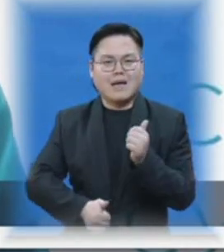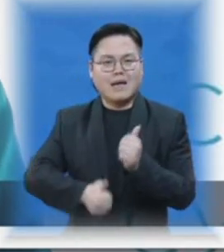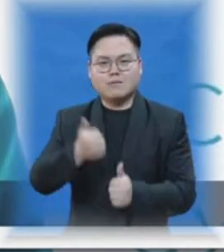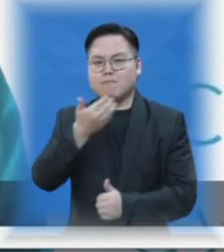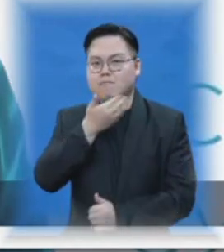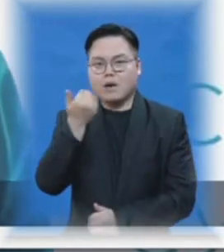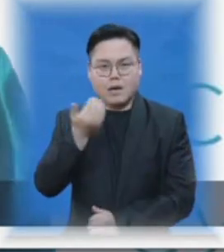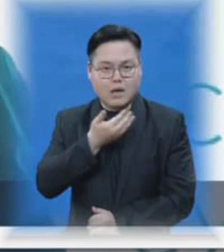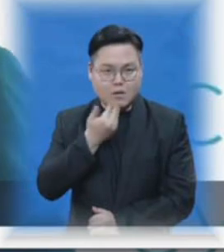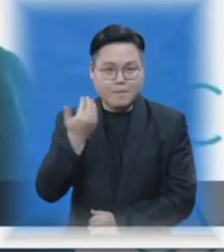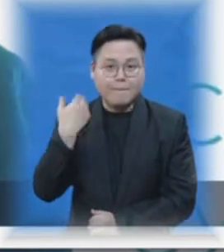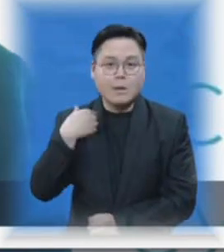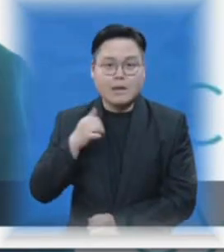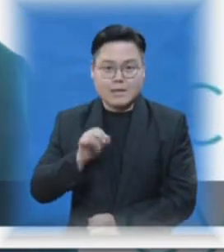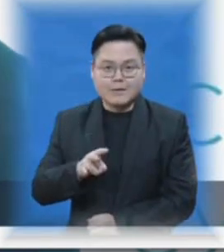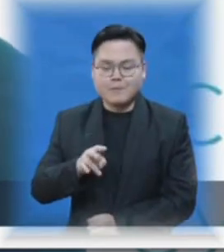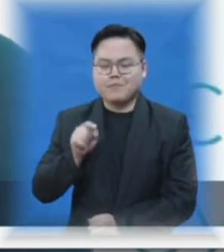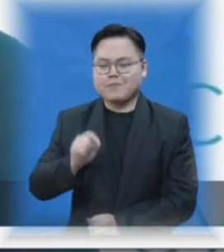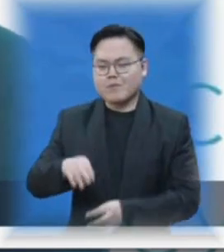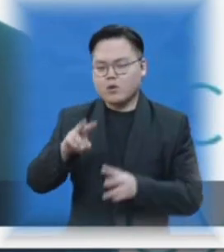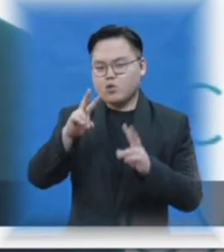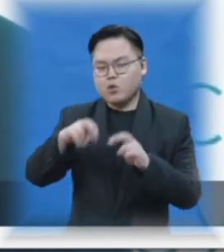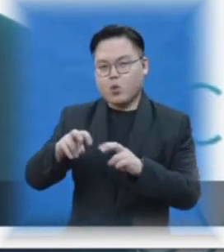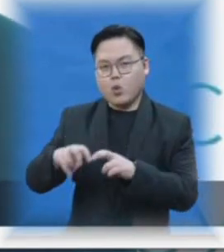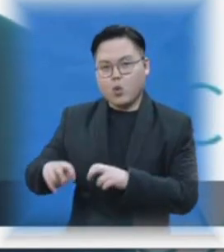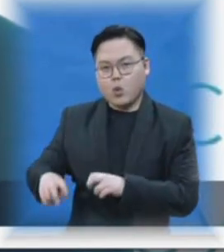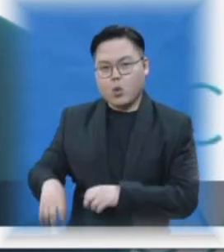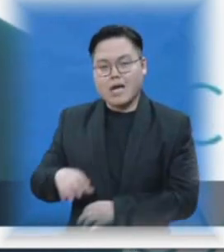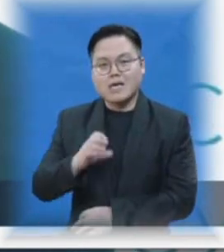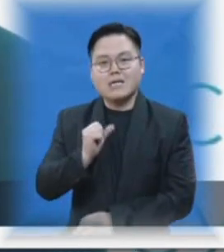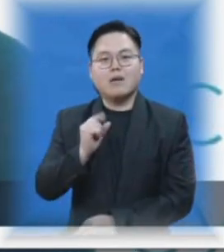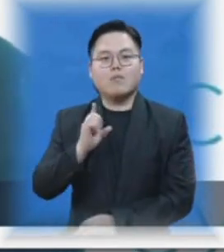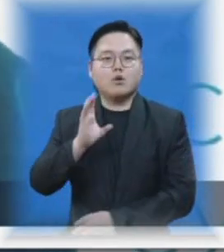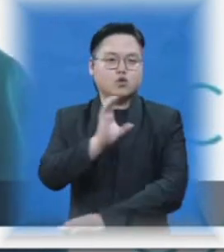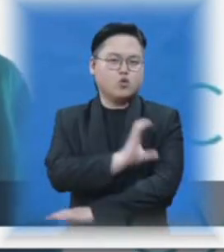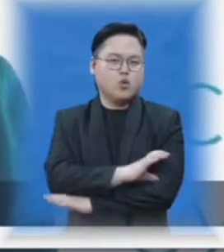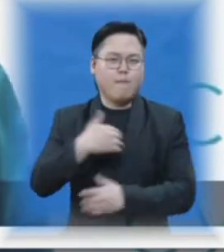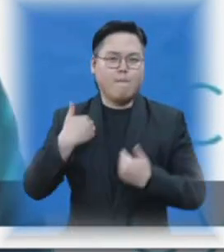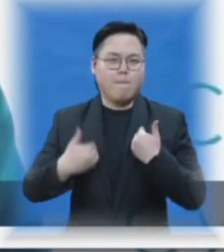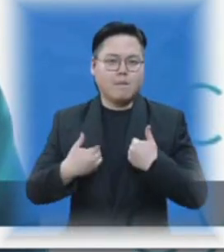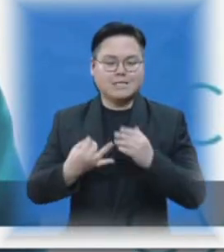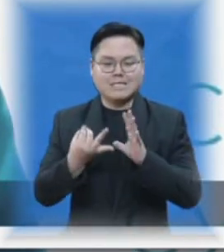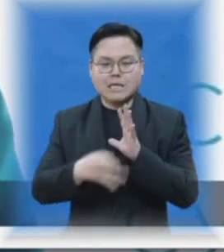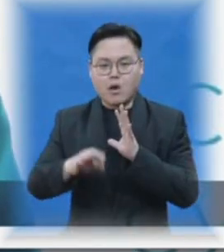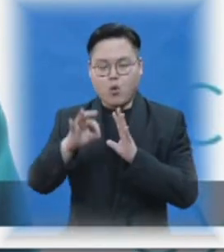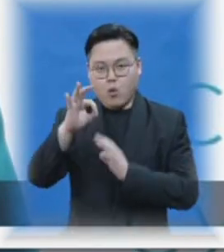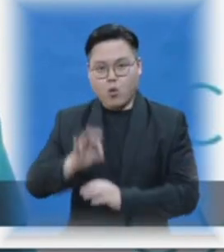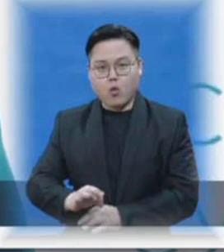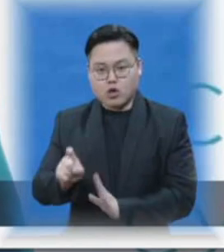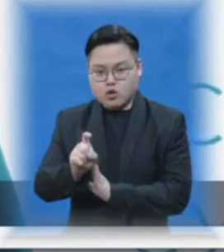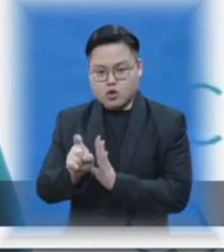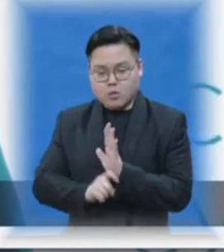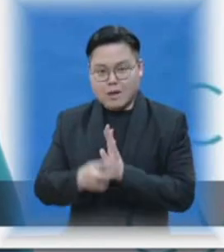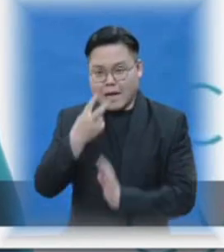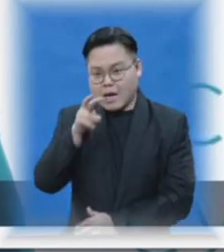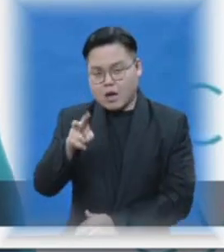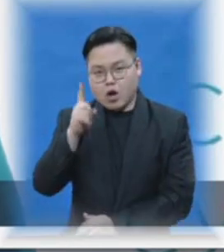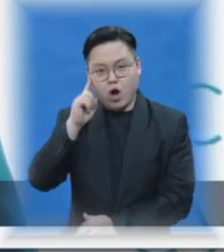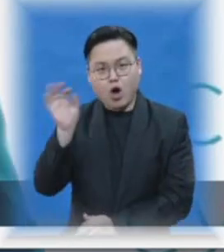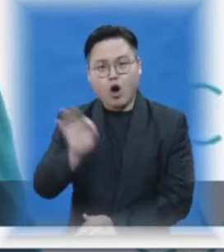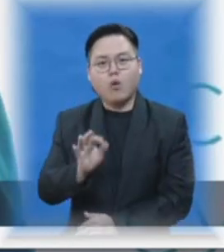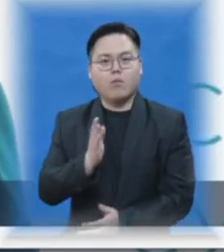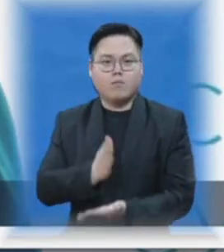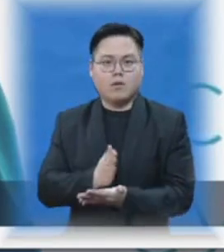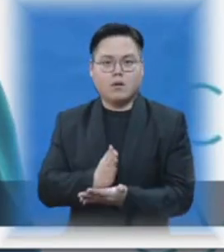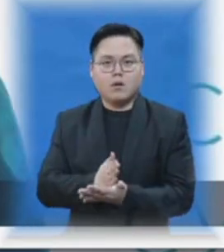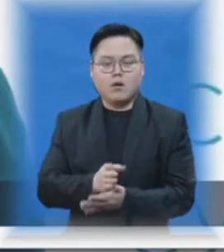Маш их амжилт. Өнөөдөр бид нар судалгаа хийгээд үзэхэд бид боловсролын сургуулийн багш нарын нийт багш нарын 70% нь хөтөлбөрийг ойлгохгүй байна гэж байна шүү дээ.